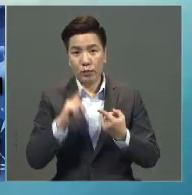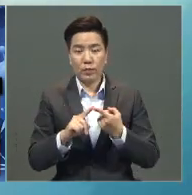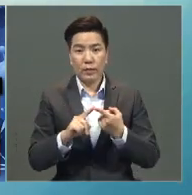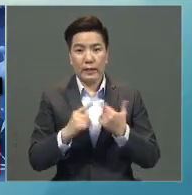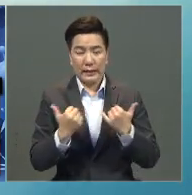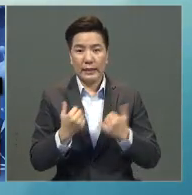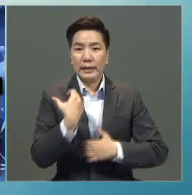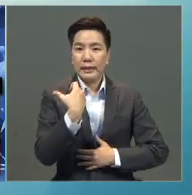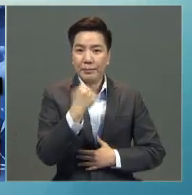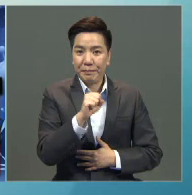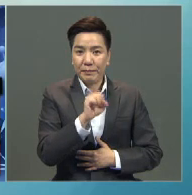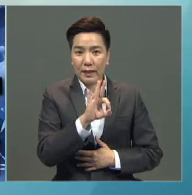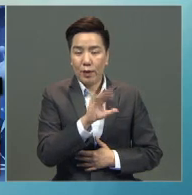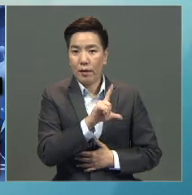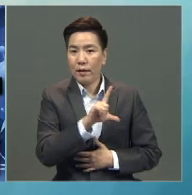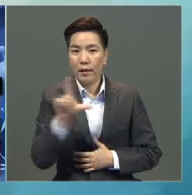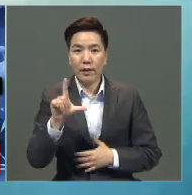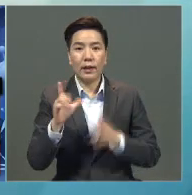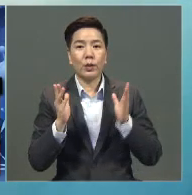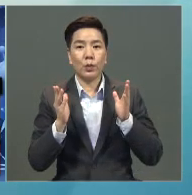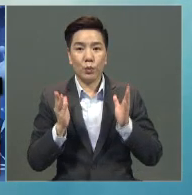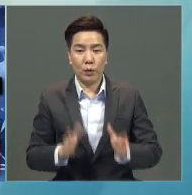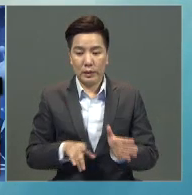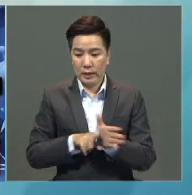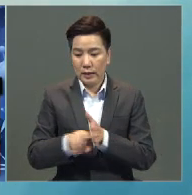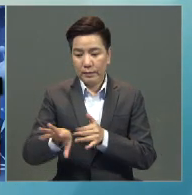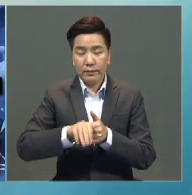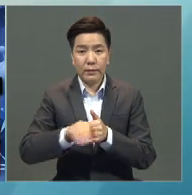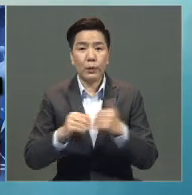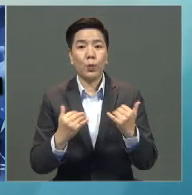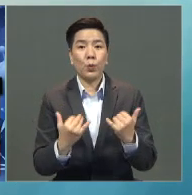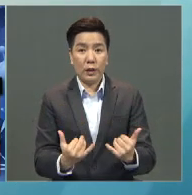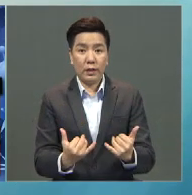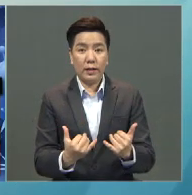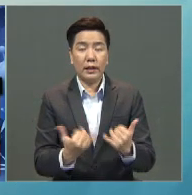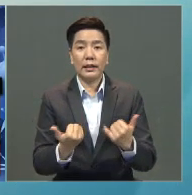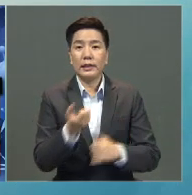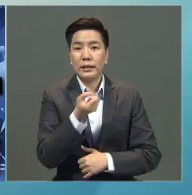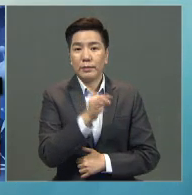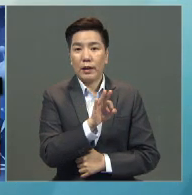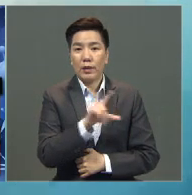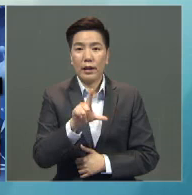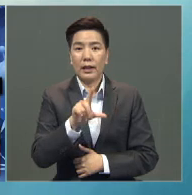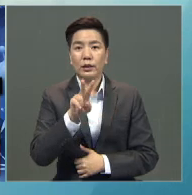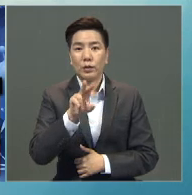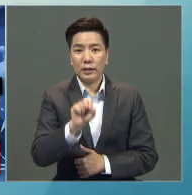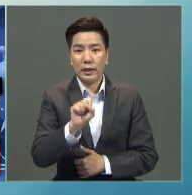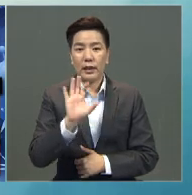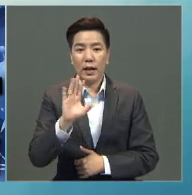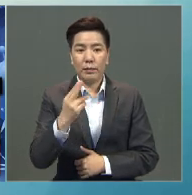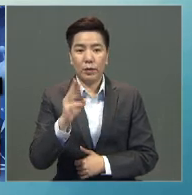รายนะครับไปดูสถานการณ์ของโลกครับก็แตะที่19ล้านคน 19ล้านคนนะครับในวันนี้นะครับ 19ล้านสองแสนห้าหมื่น